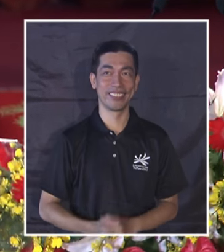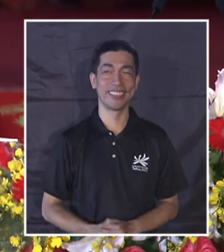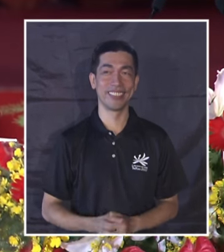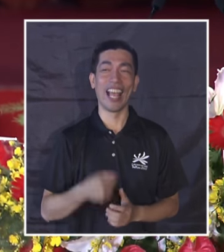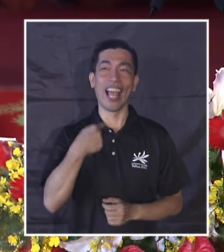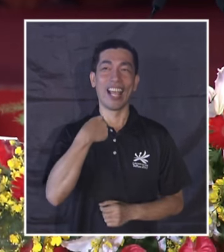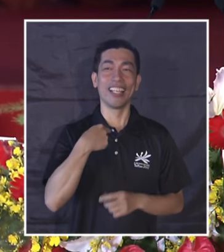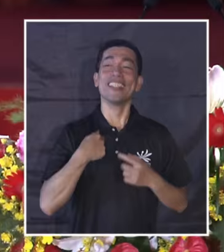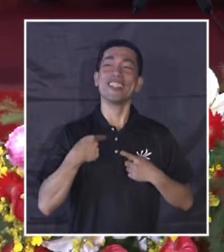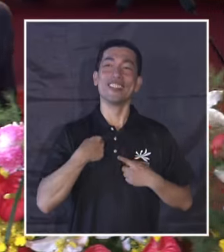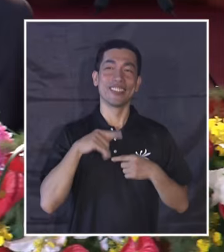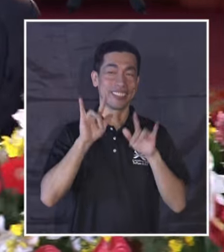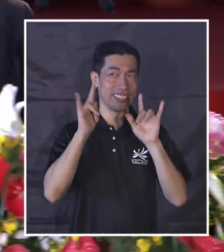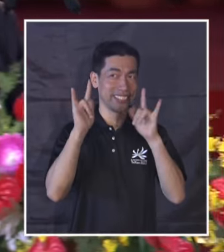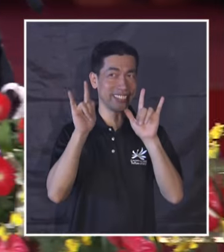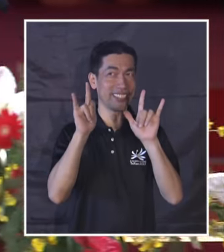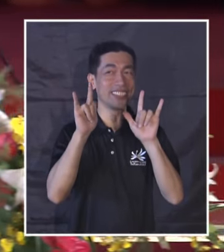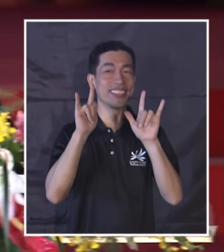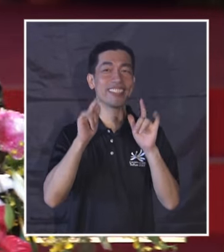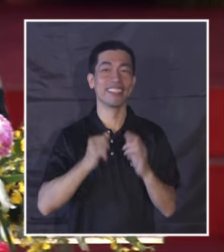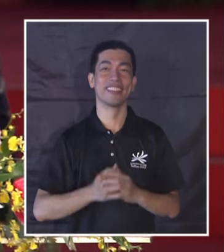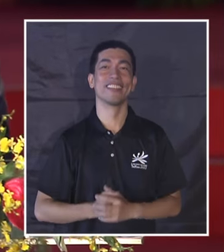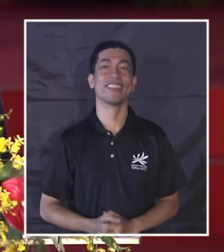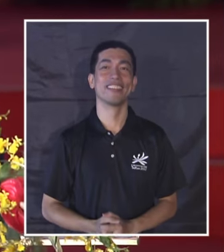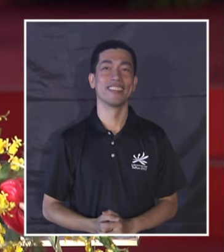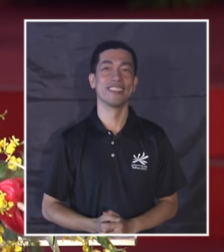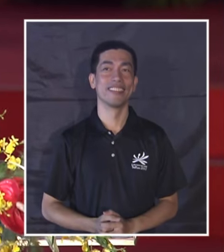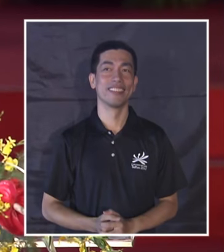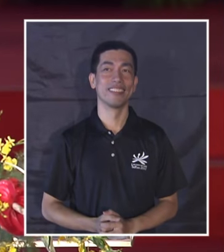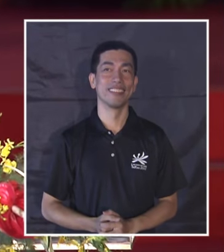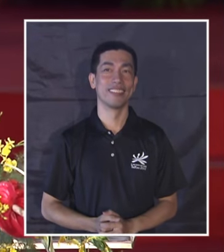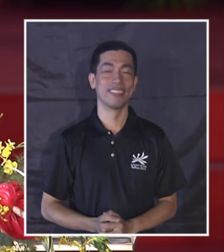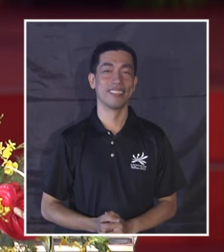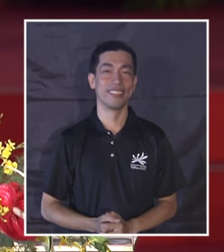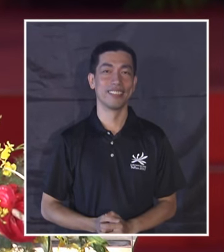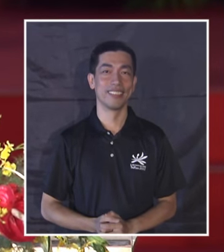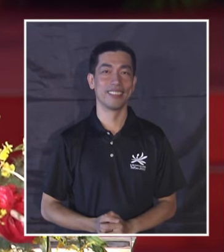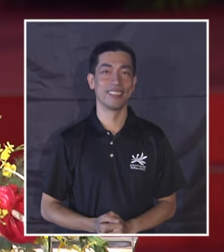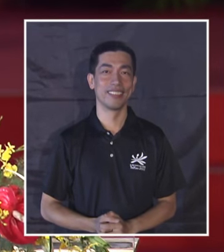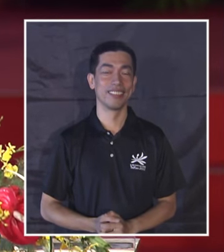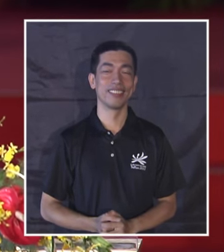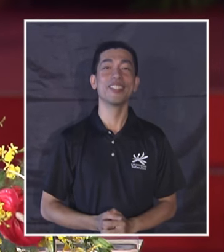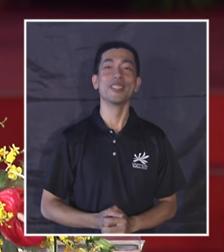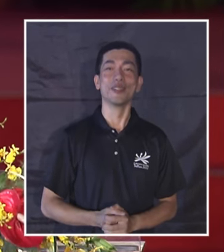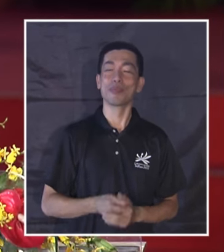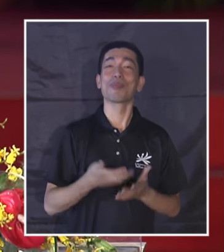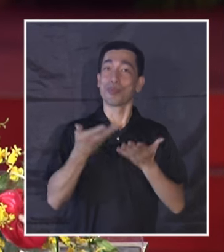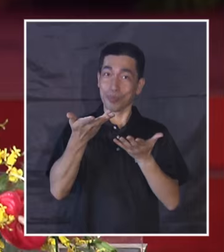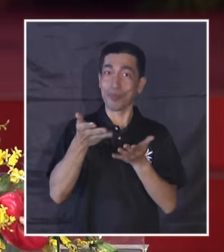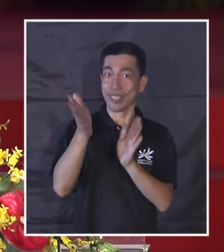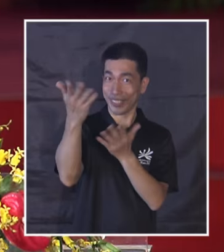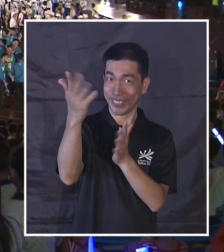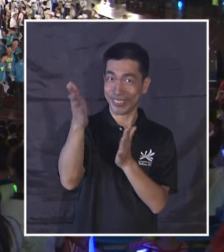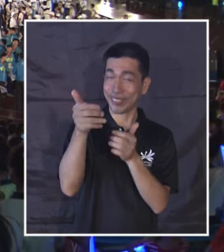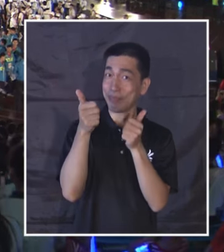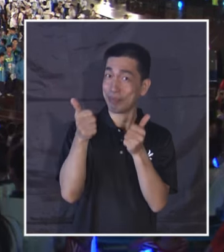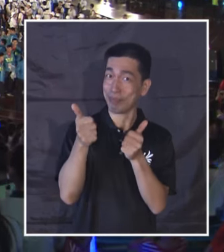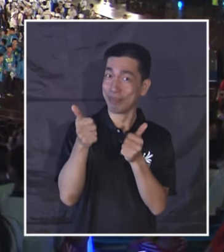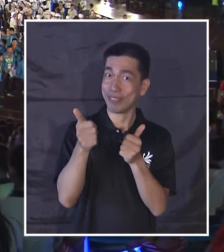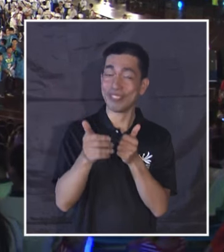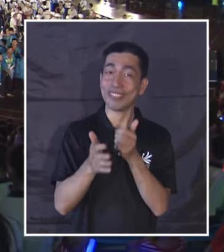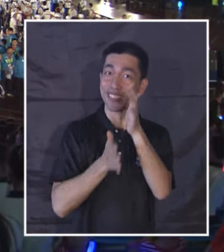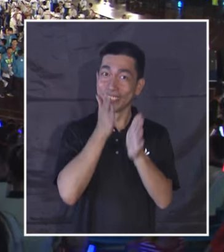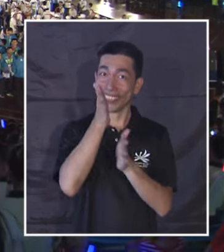现在我们的部长用手语的方式来跟我们打招呼。 现场请给我们的部长最热烈的掌声。